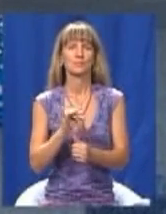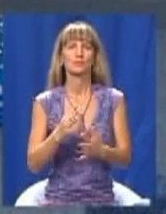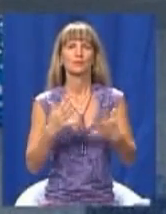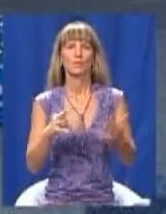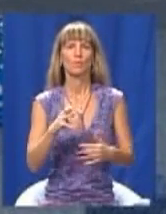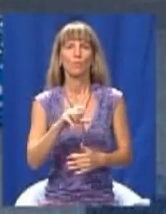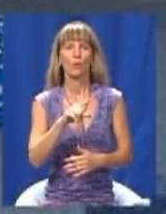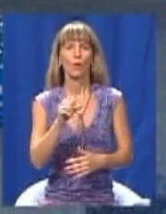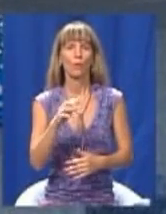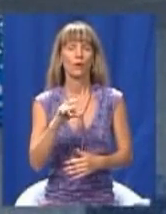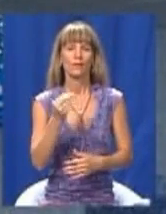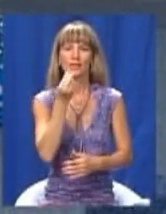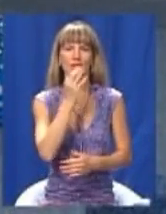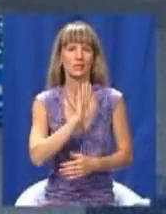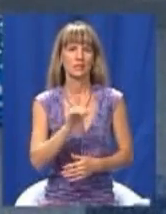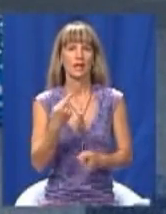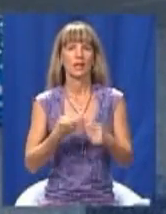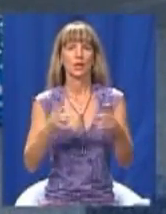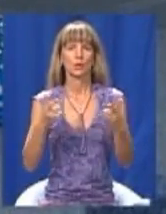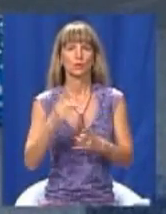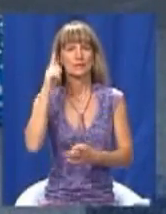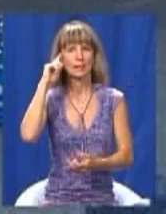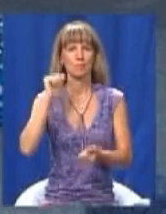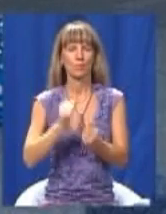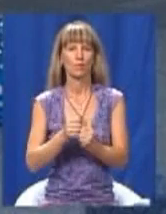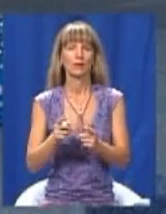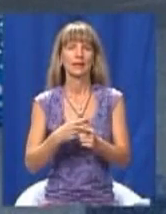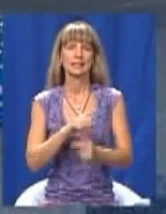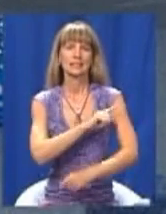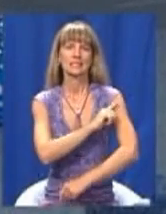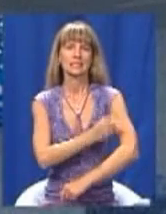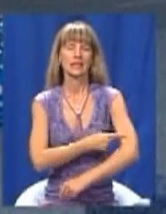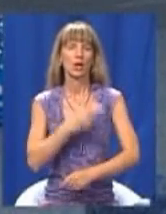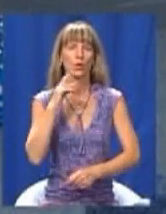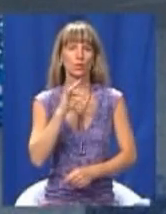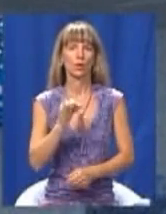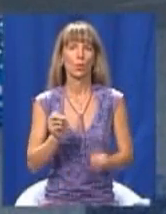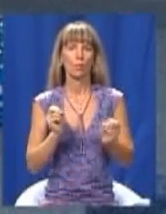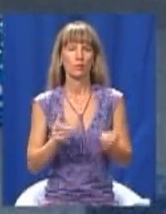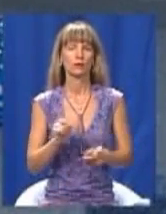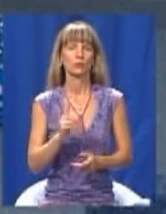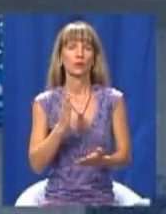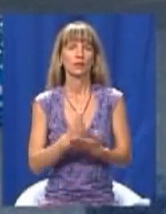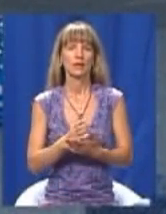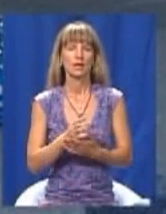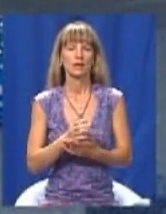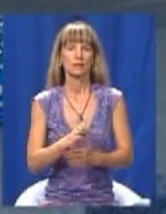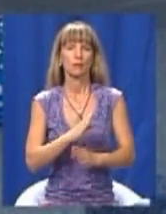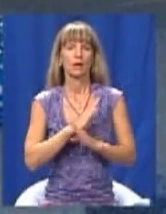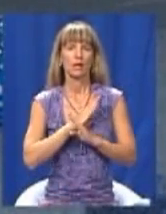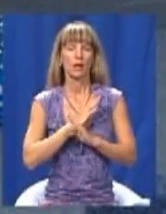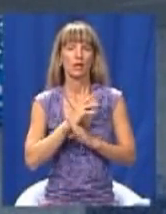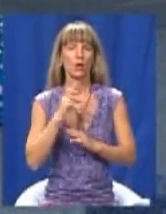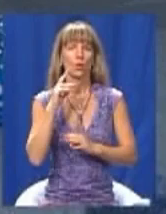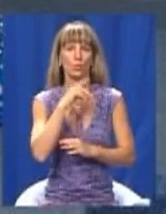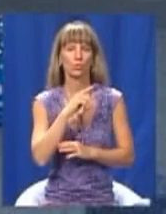більшість мухоморів, до речі, не їстівні, це запам'ятайте обов'язково, або сильно отруйні та небезпечні, тому що є навіть смертельно отруйні види,